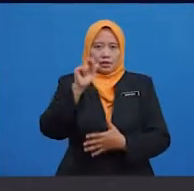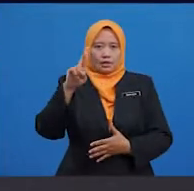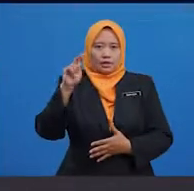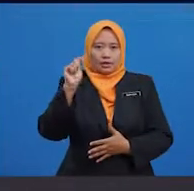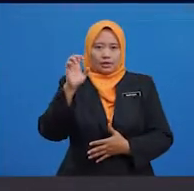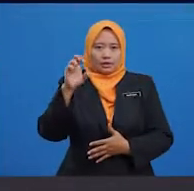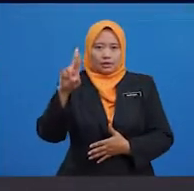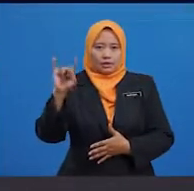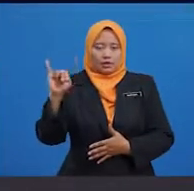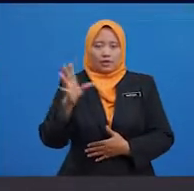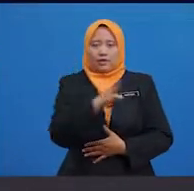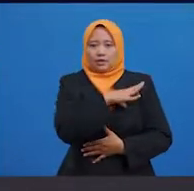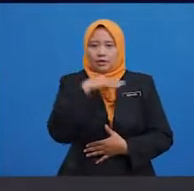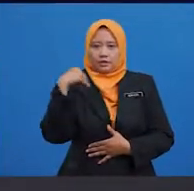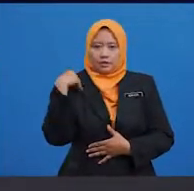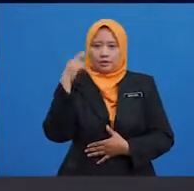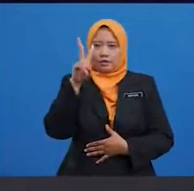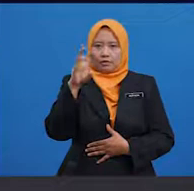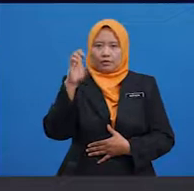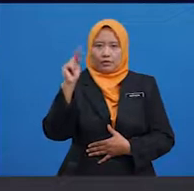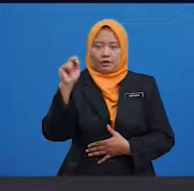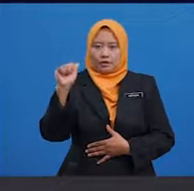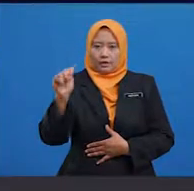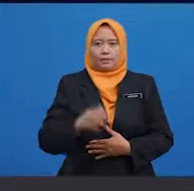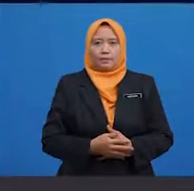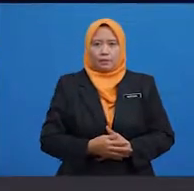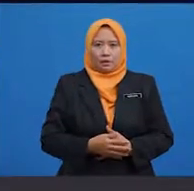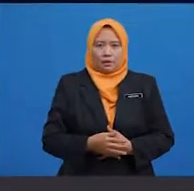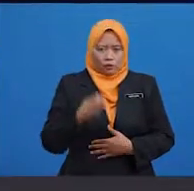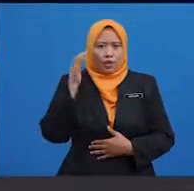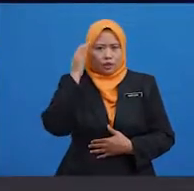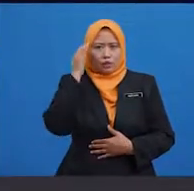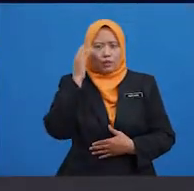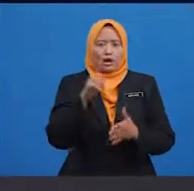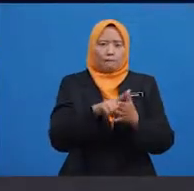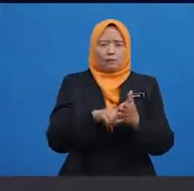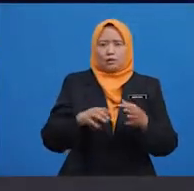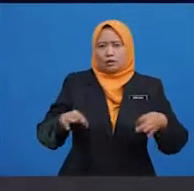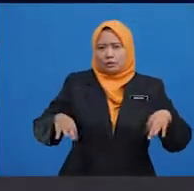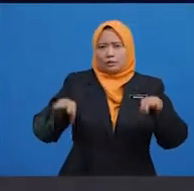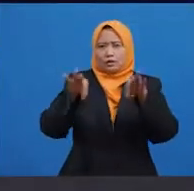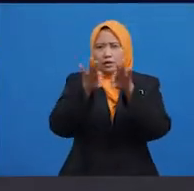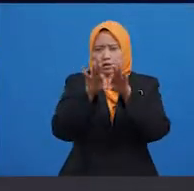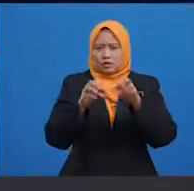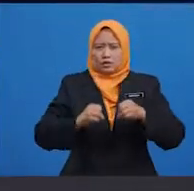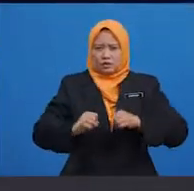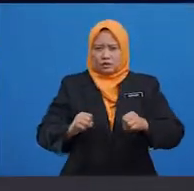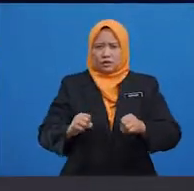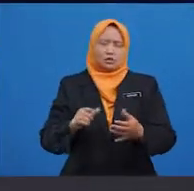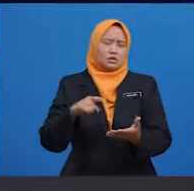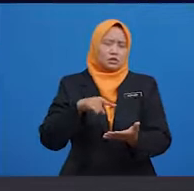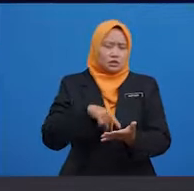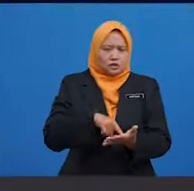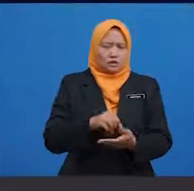Adakah pelajar-pelajar mengetahui kepentingan sistem ini? Ya, sistem ini sangat